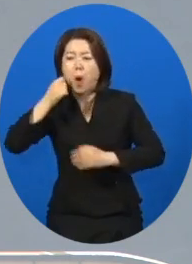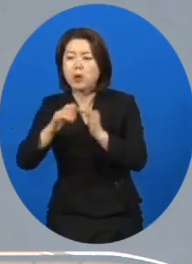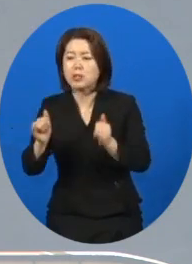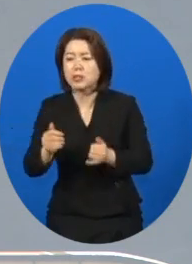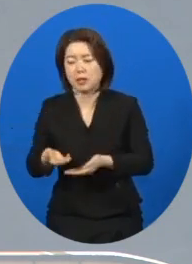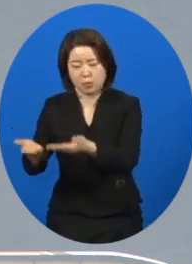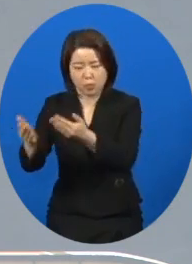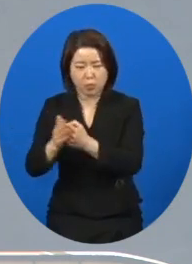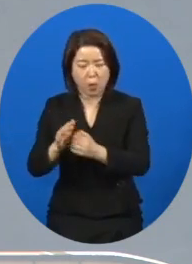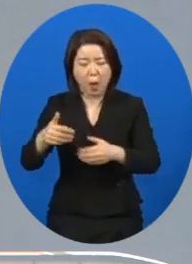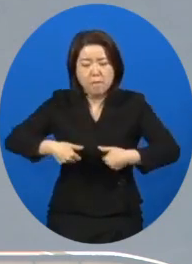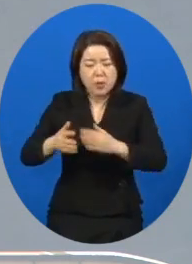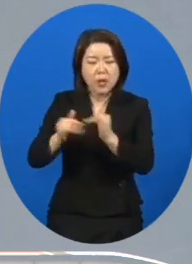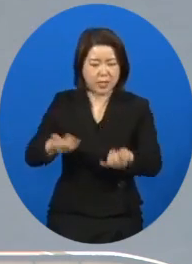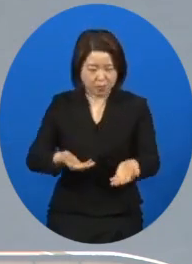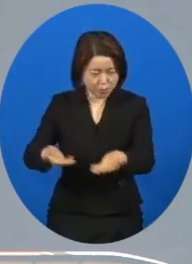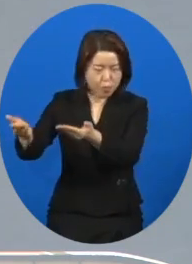나눠주라는 거예요.